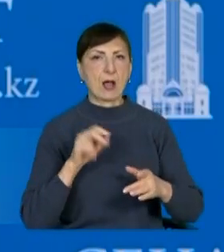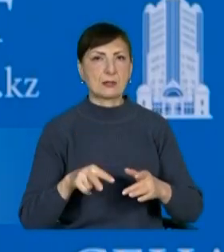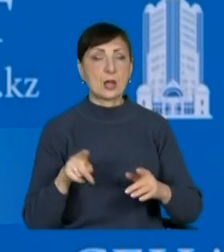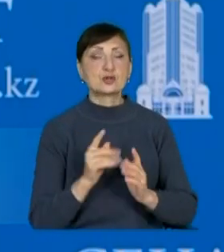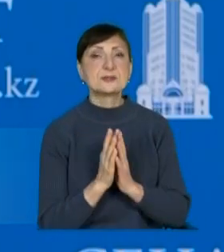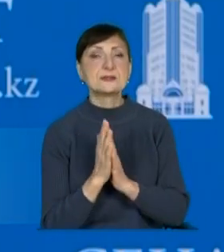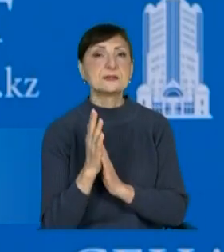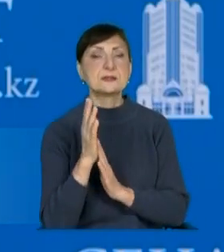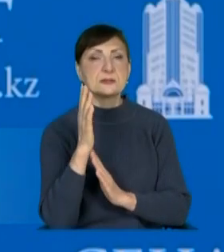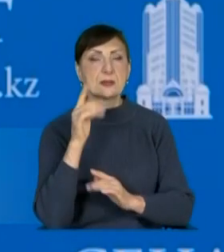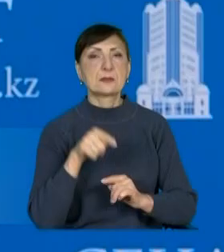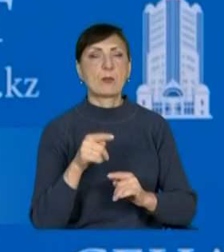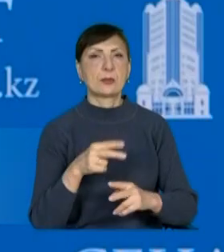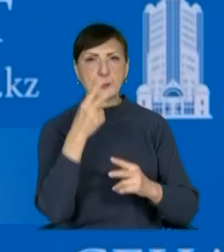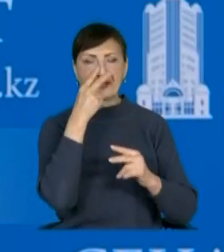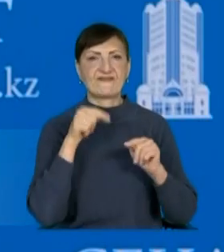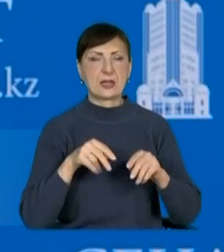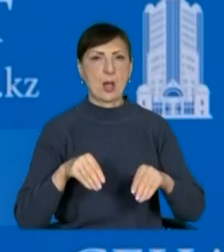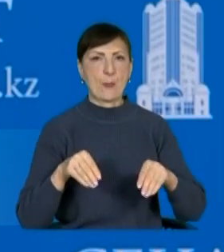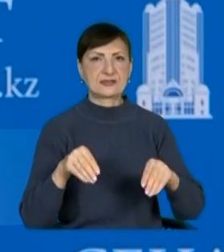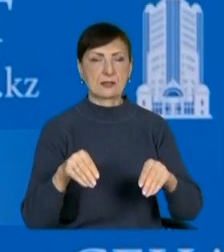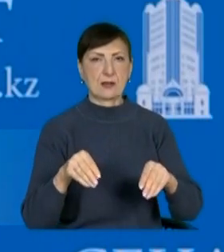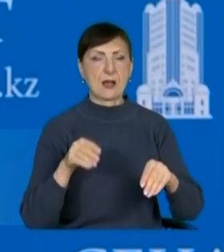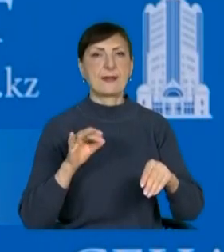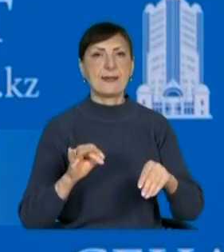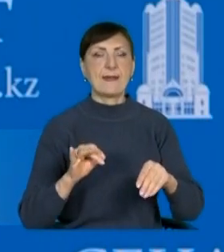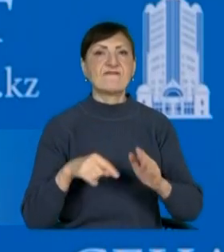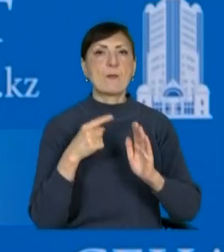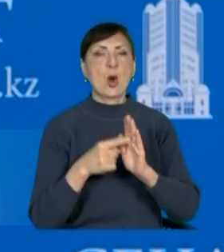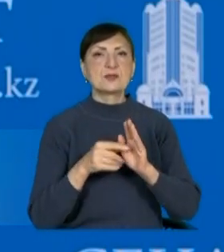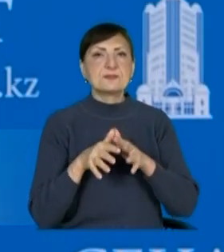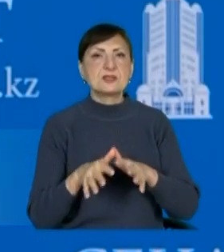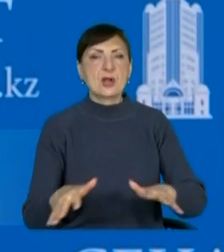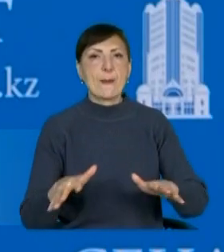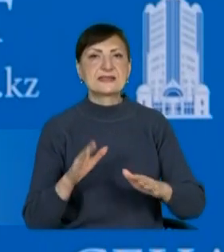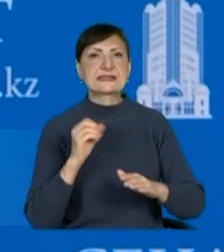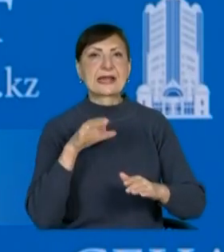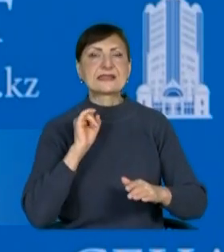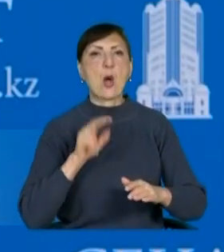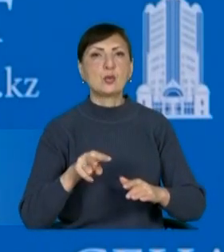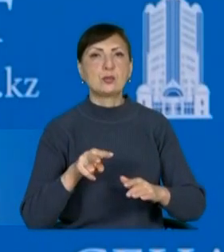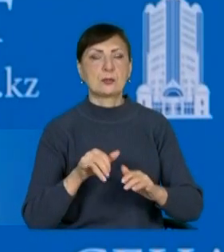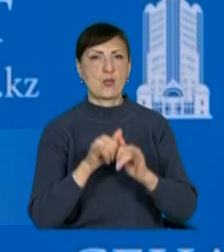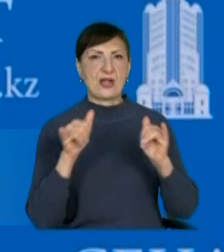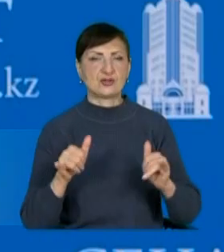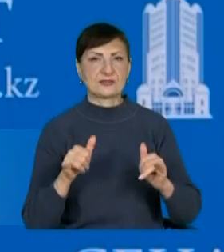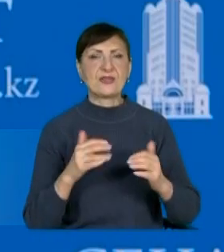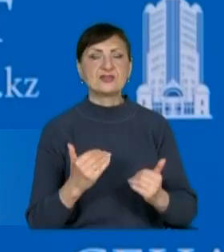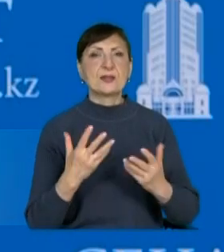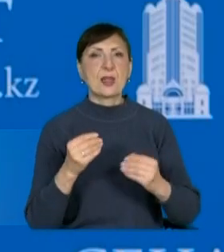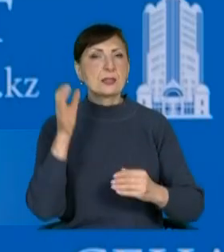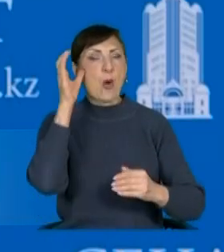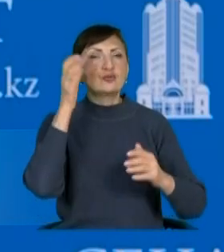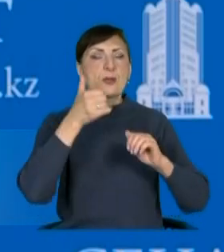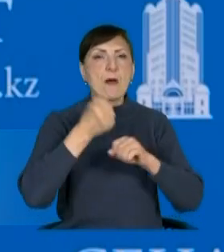были максимально адаптированы к посадке и вопросы приживаемости, чтобы были решены. На сегодняшний день по научным